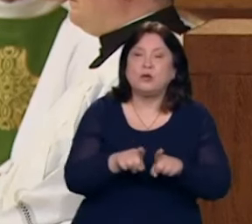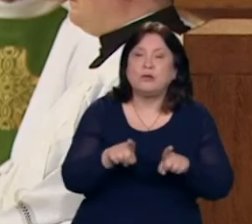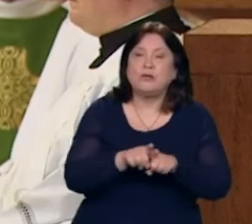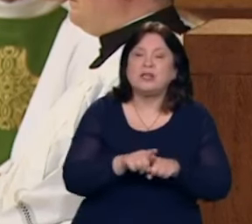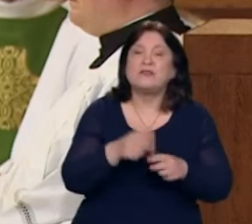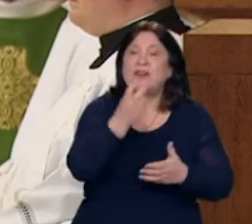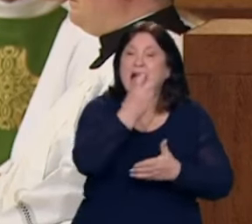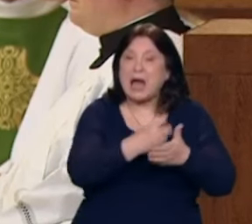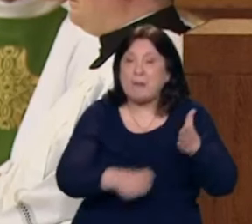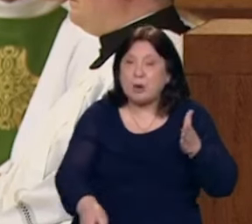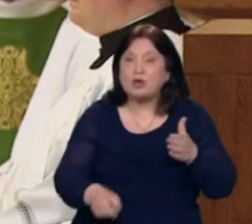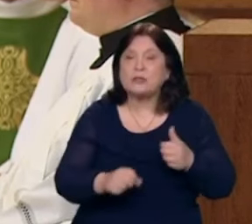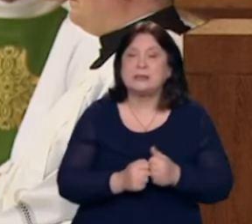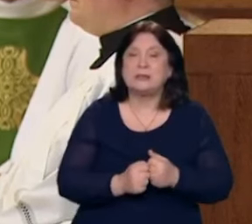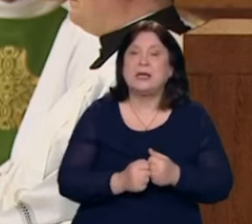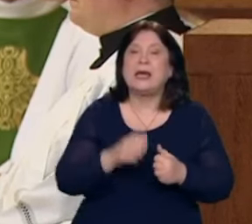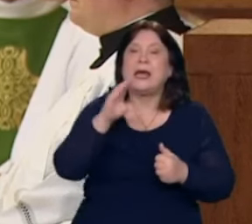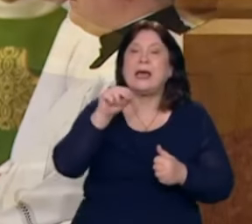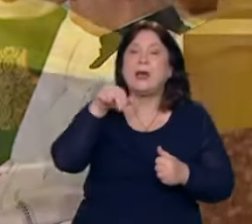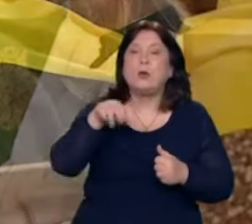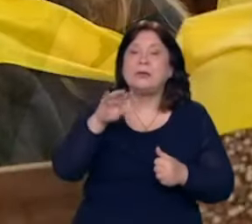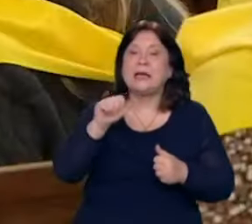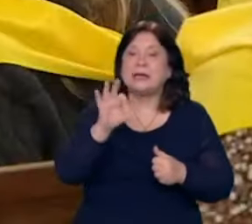aborcji i eutanazji